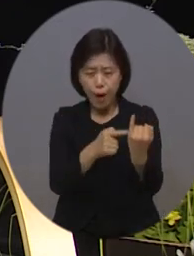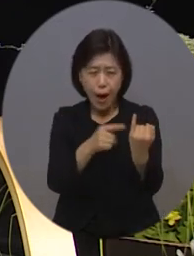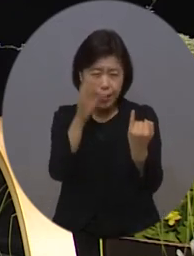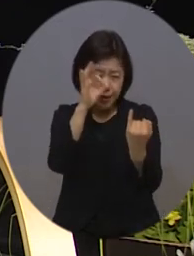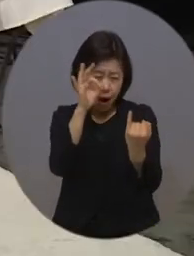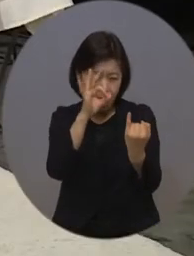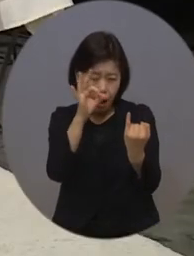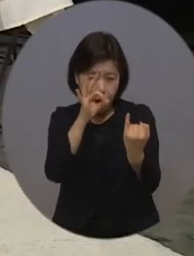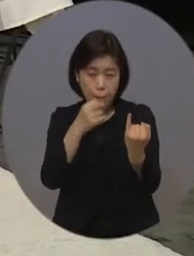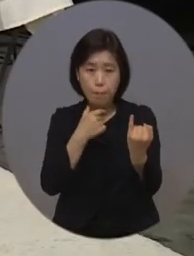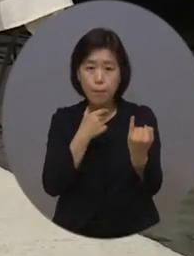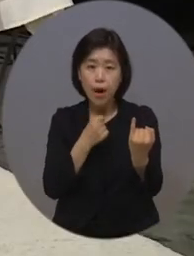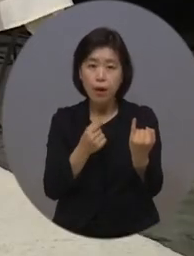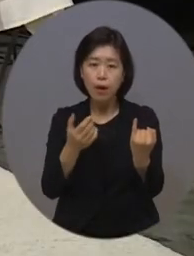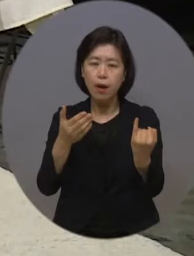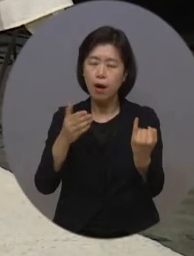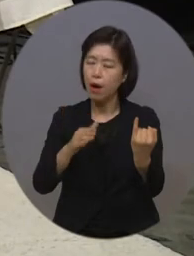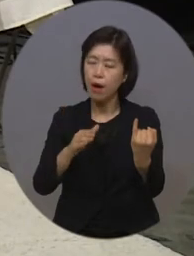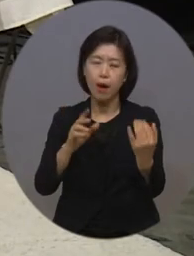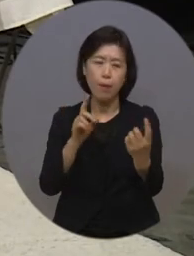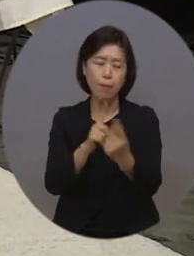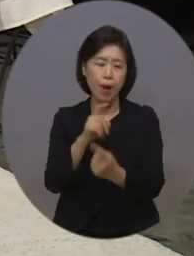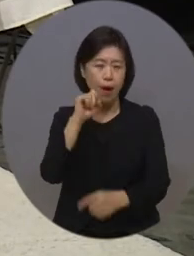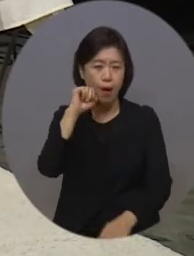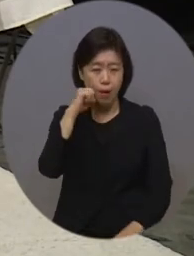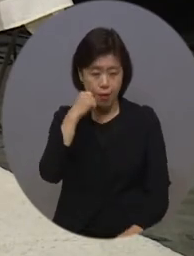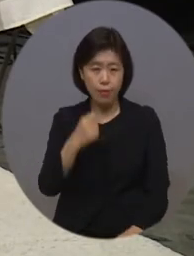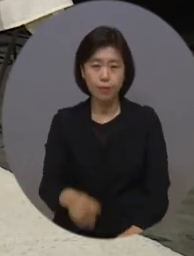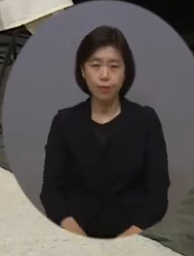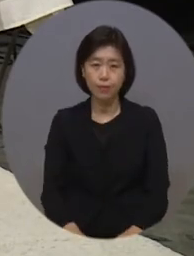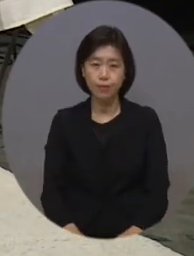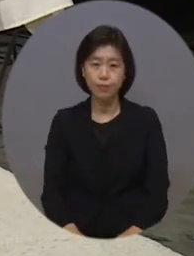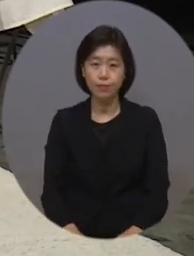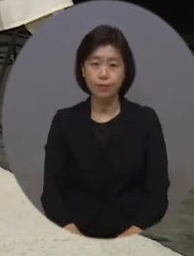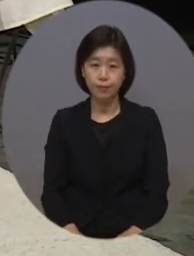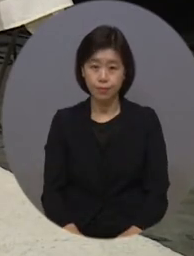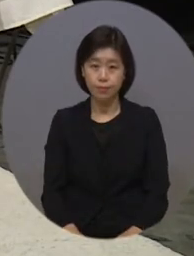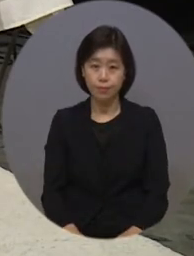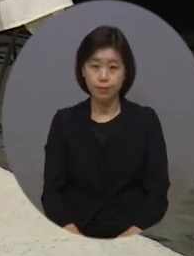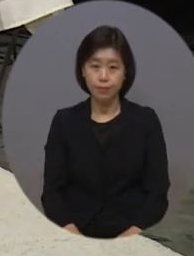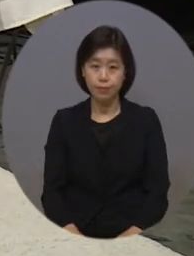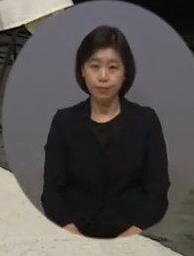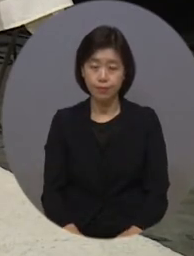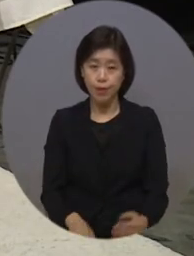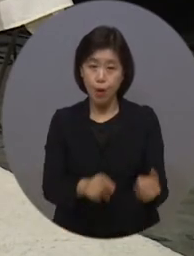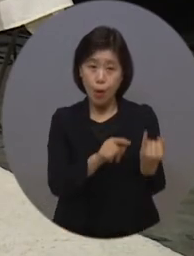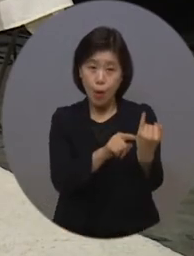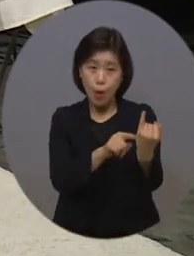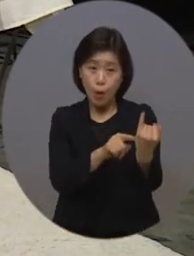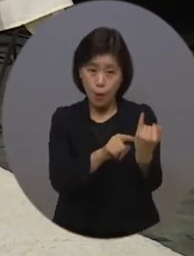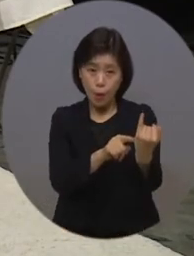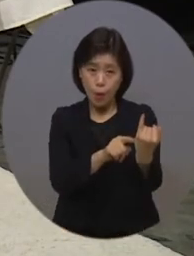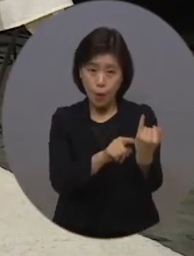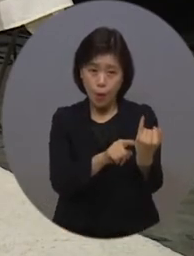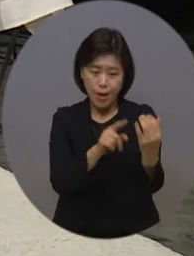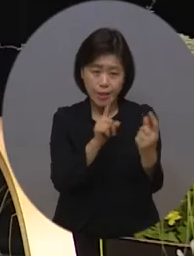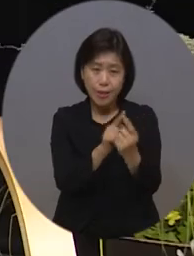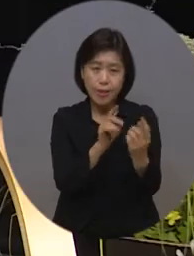못했습니다. 시를 쓴 시인의 호흡으로 직접 낭송을 부탁하고